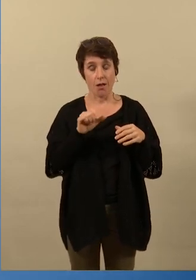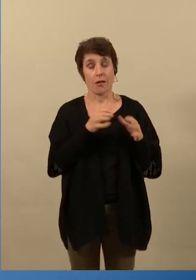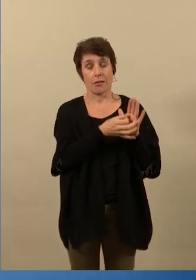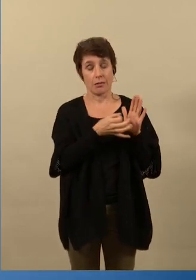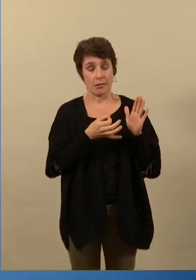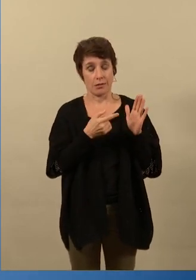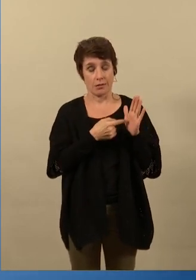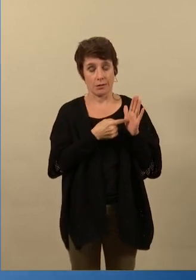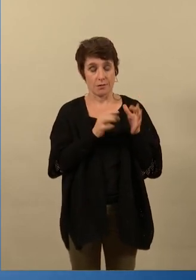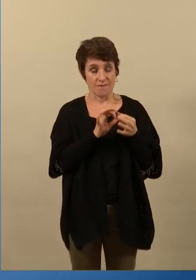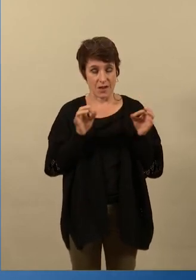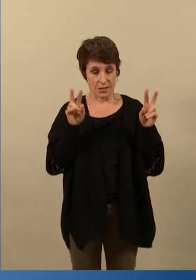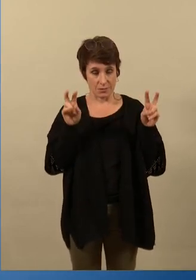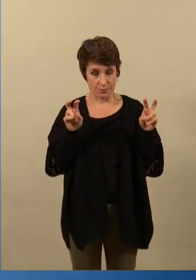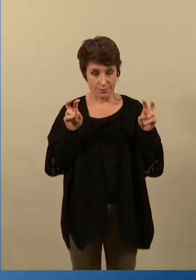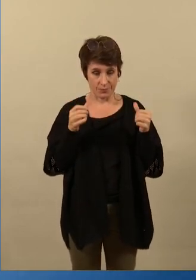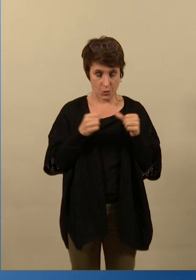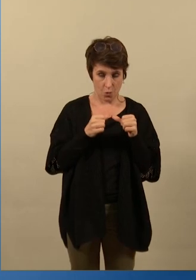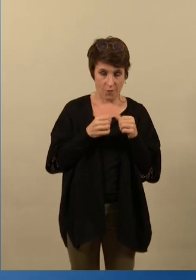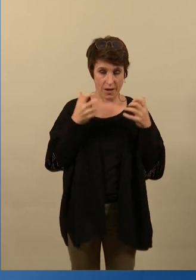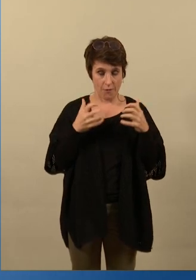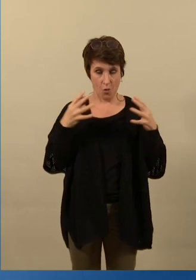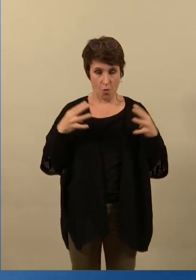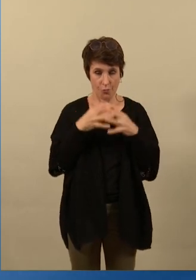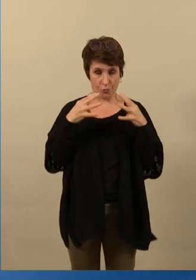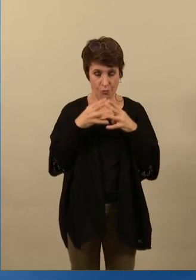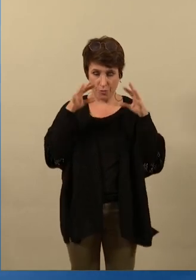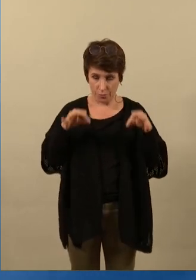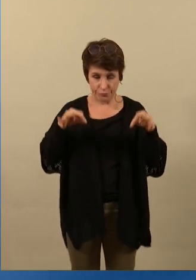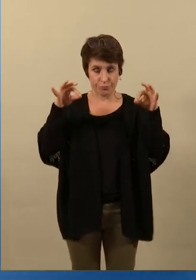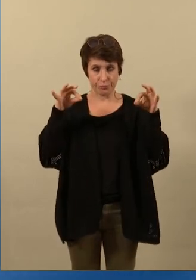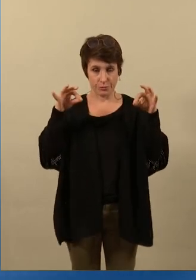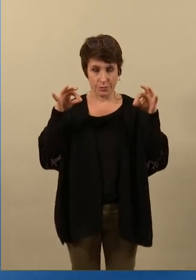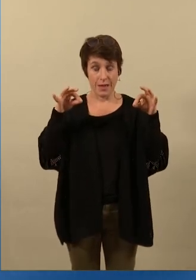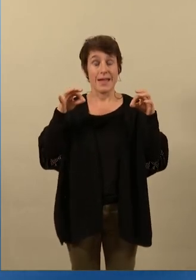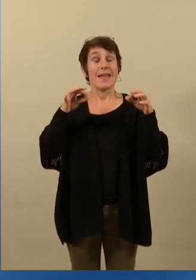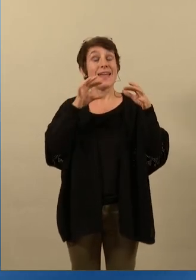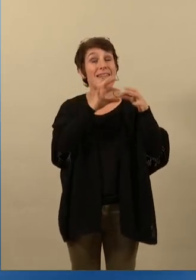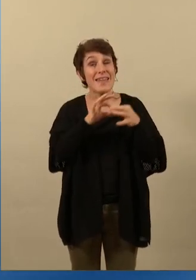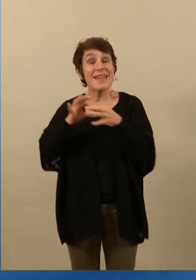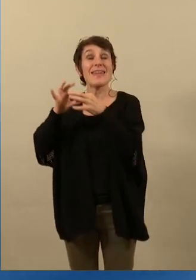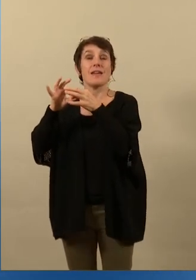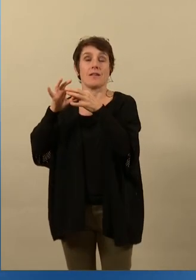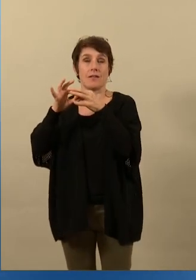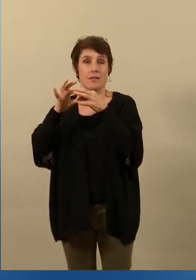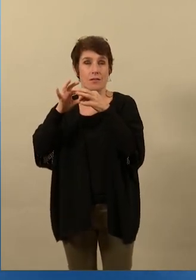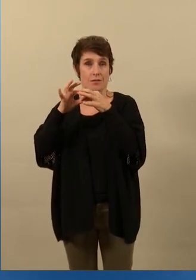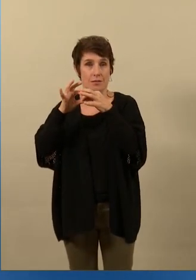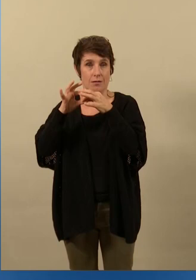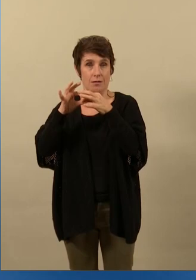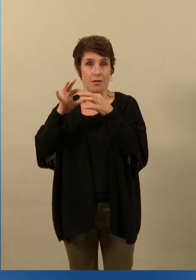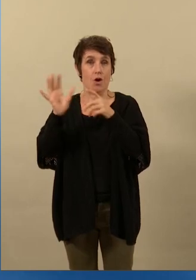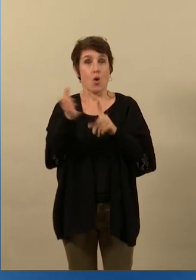veut à la fois le ccsfe et dans cet ordre là la libération des des otages